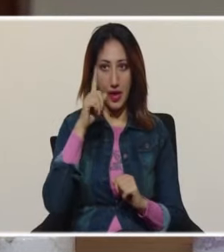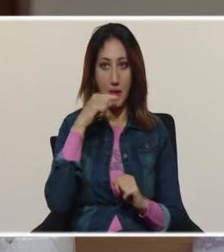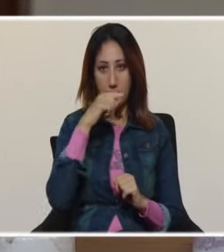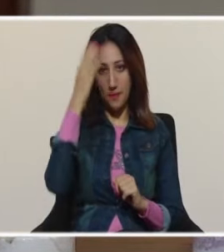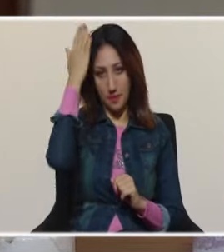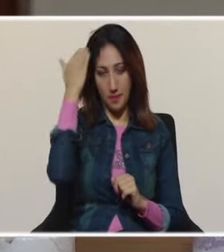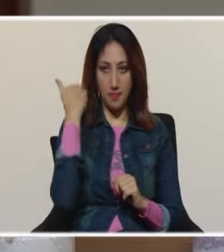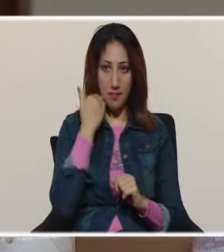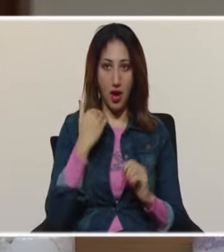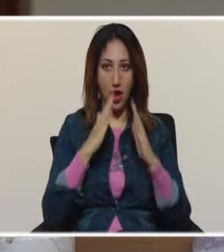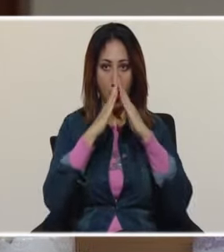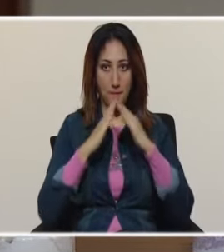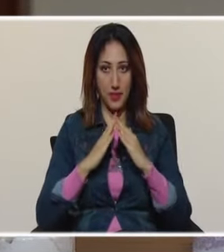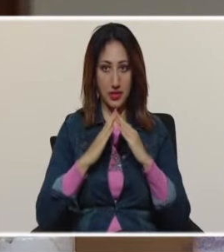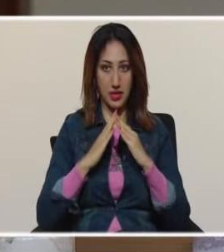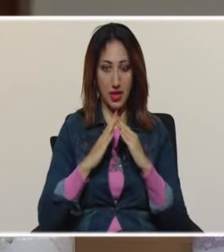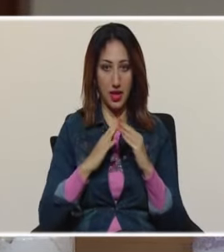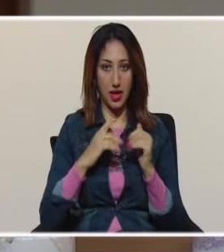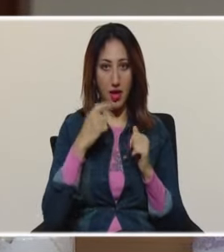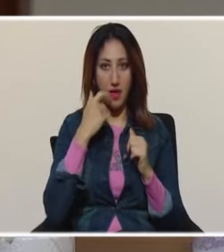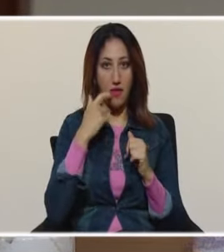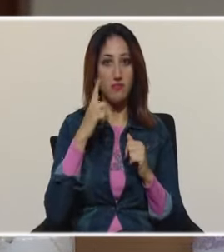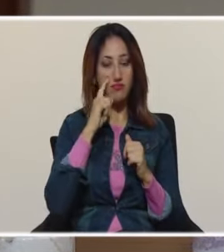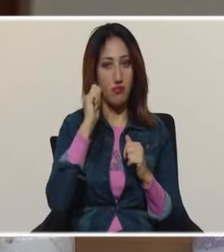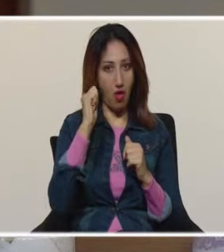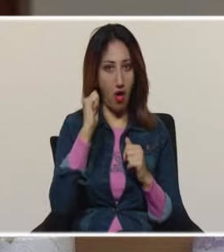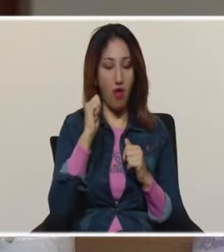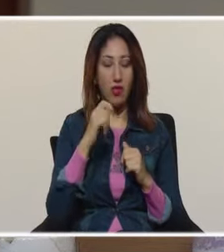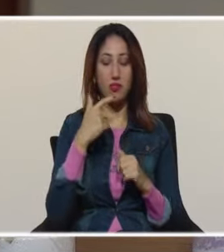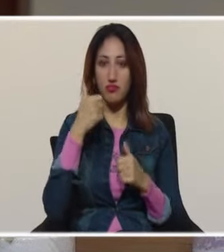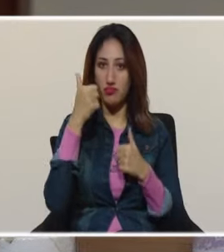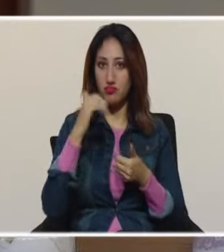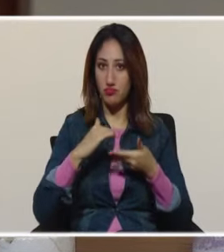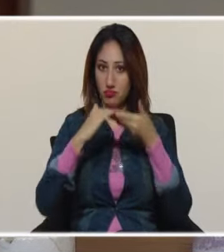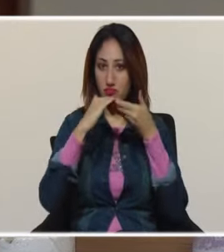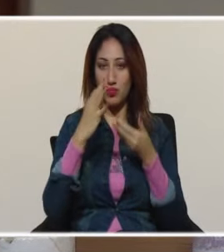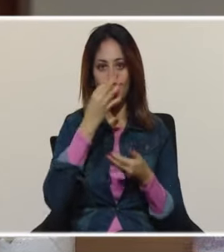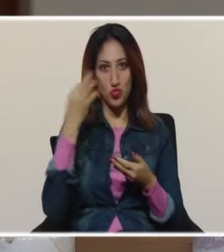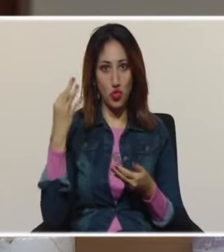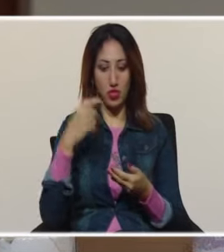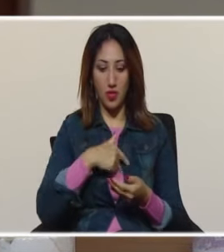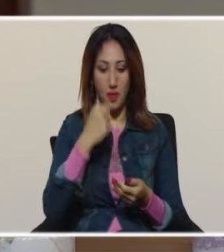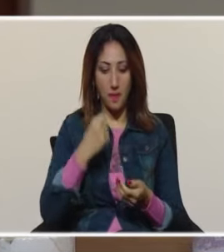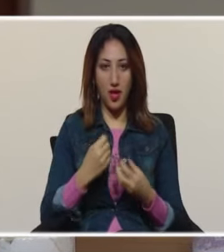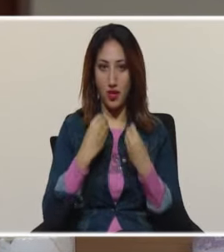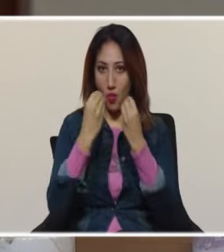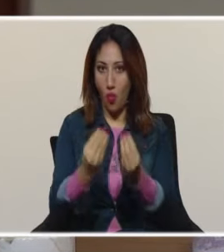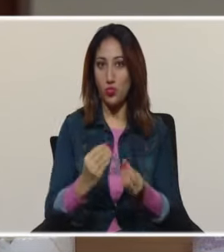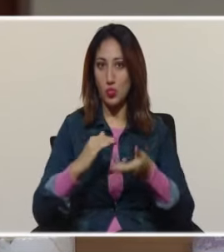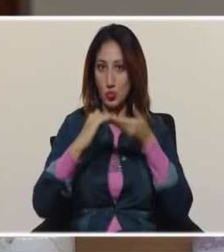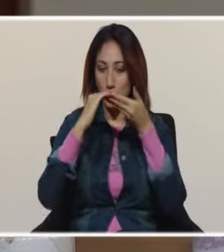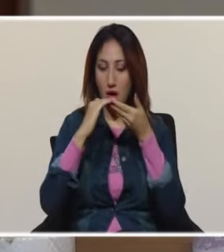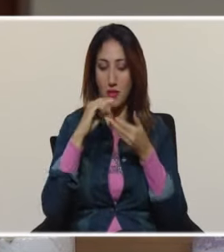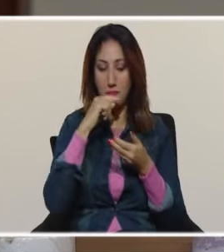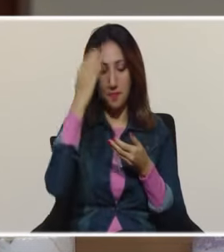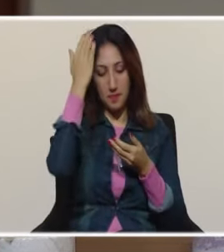بصفات مليئه بالشهامه والجدعنه والشطاره والايمان والعطاء والحب.